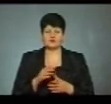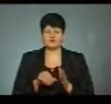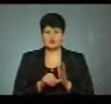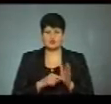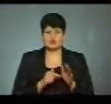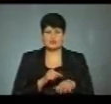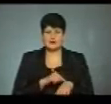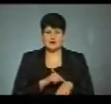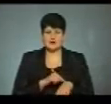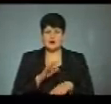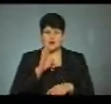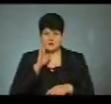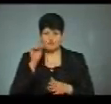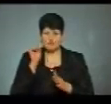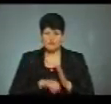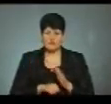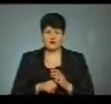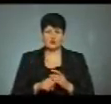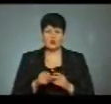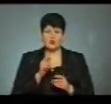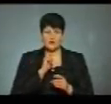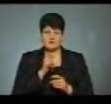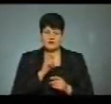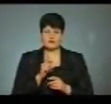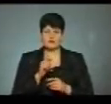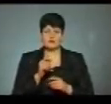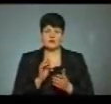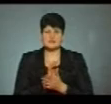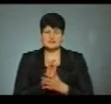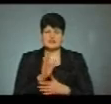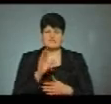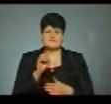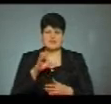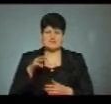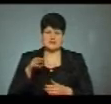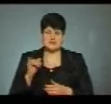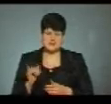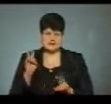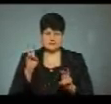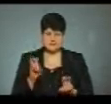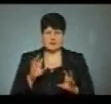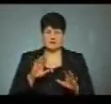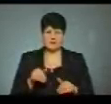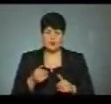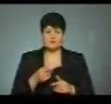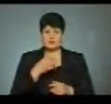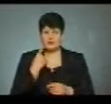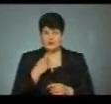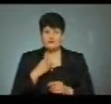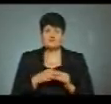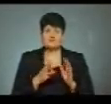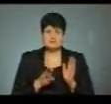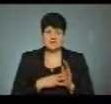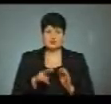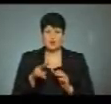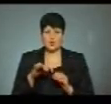ранку, вбивають кореспондента газети «Вєсті» В'ячеслава Веремія. Тоді ж у департаменті охорони здоров'я Київської міської адміністрації повідомляють,